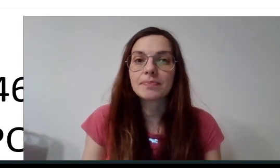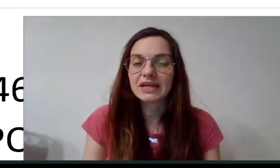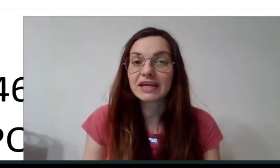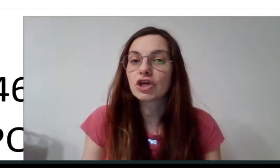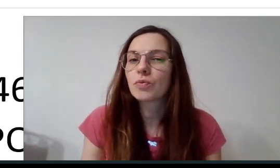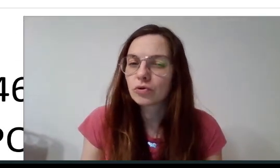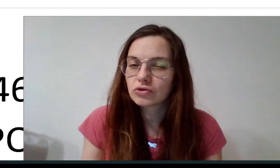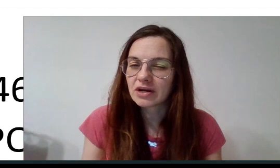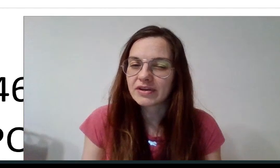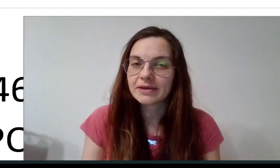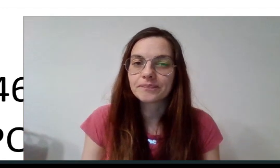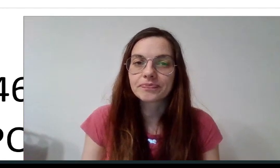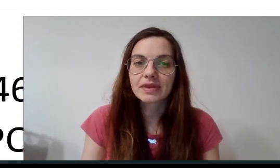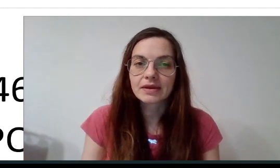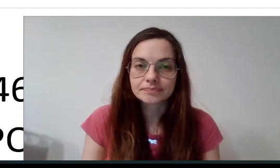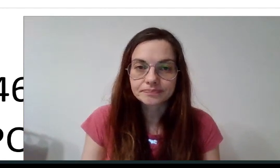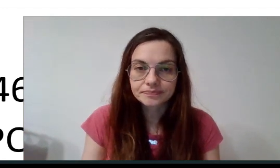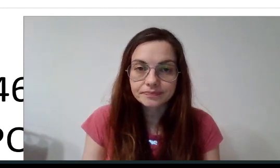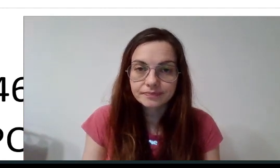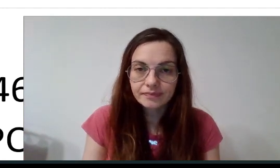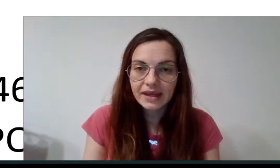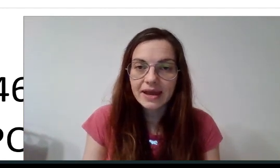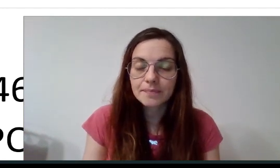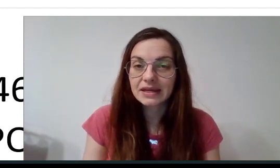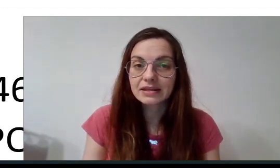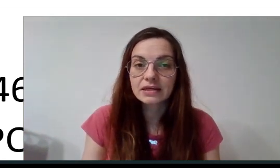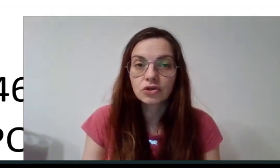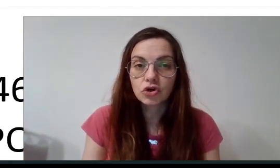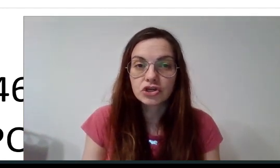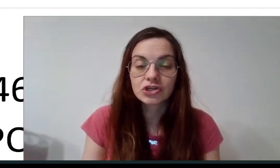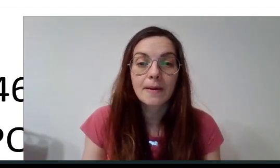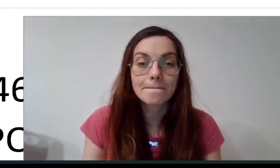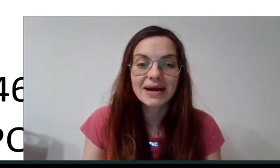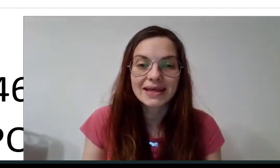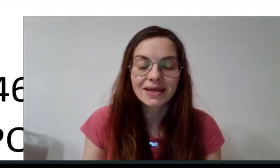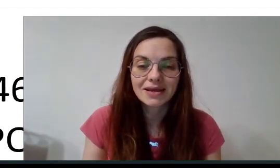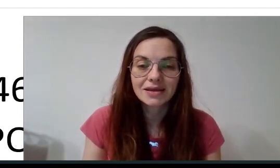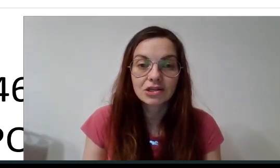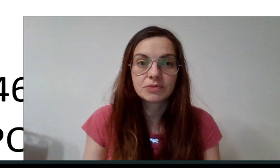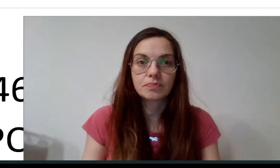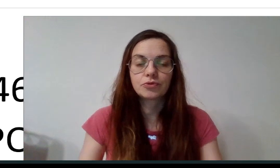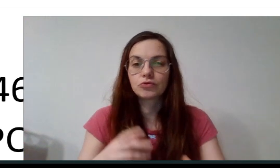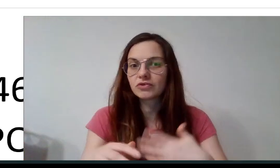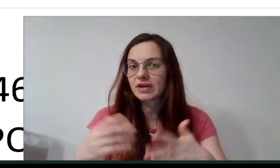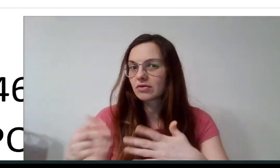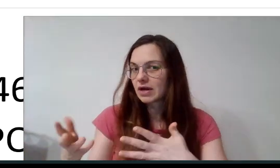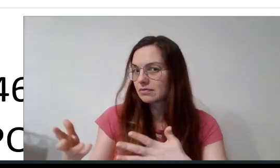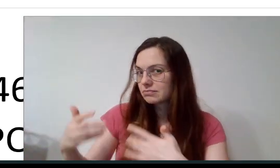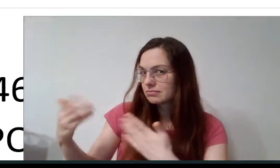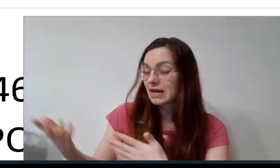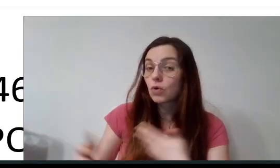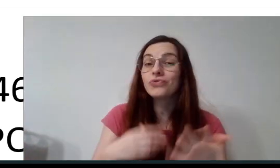Beibringen, podučavati. Er bringt Deutsch bei. Znači, podučava nekoga.